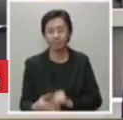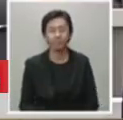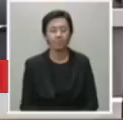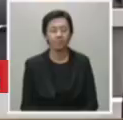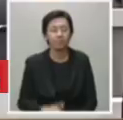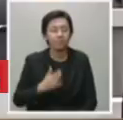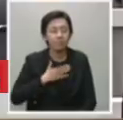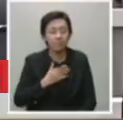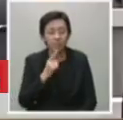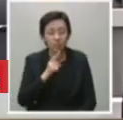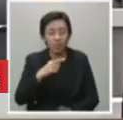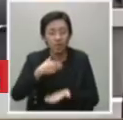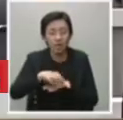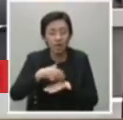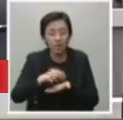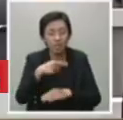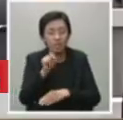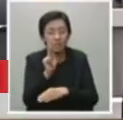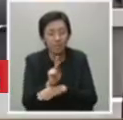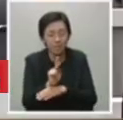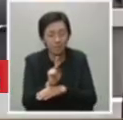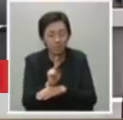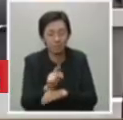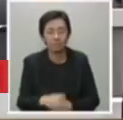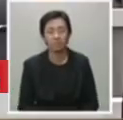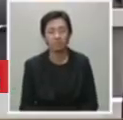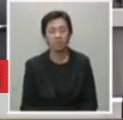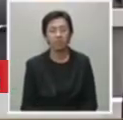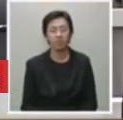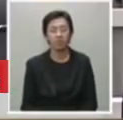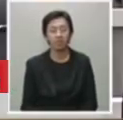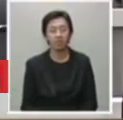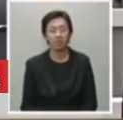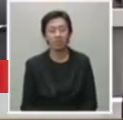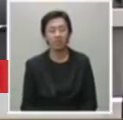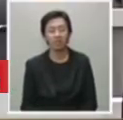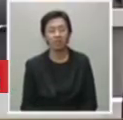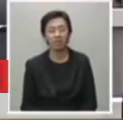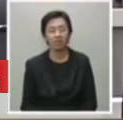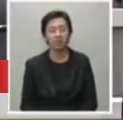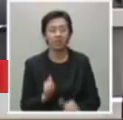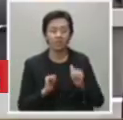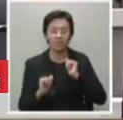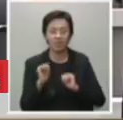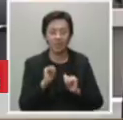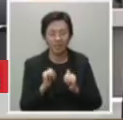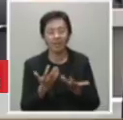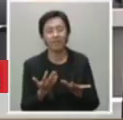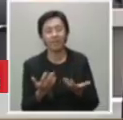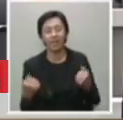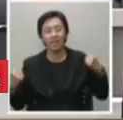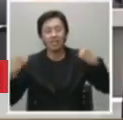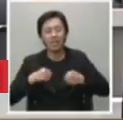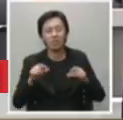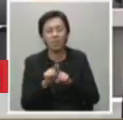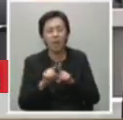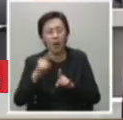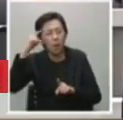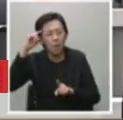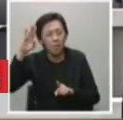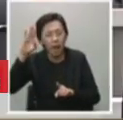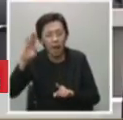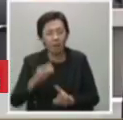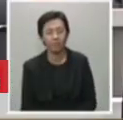ที่ผมอยากจะพูดกับท่านประธานก็คือว่าศิลปินเนี่ยนะครับแต่งตัวเหมือนกับคนบ้าครับส่วน